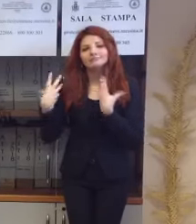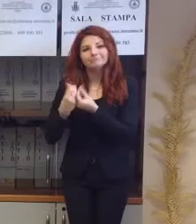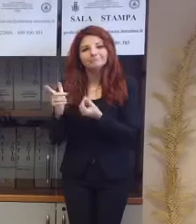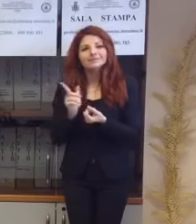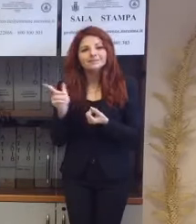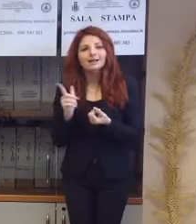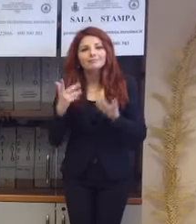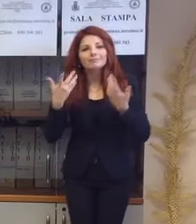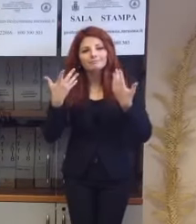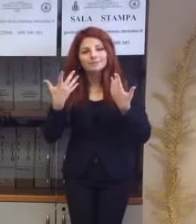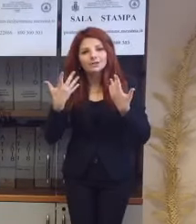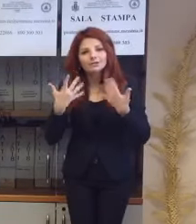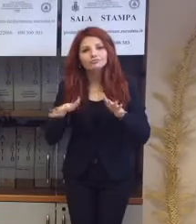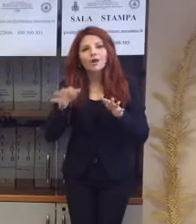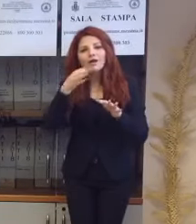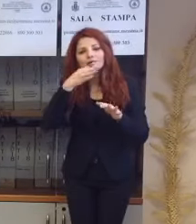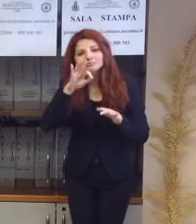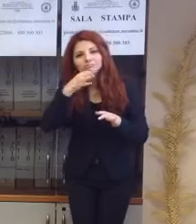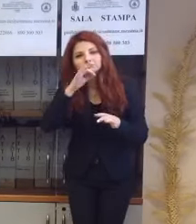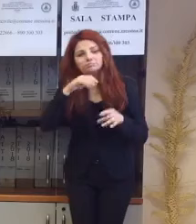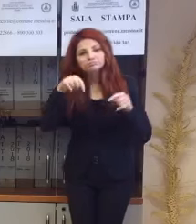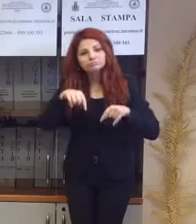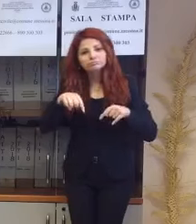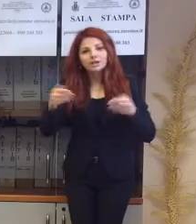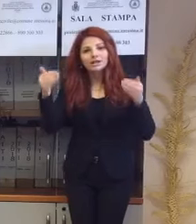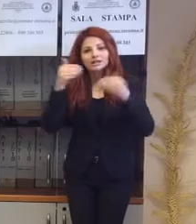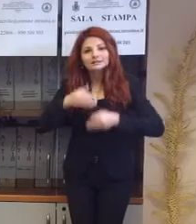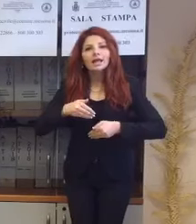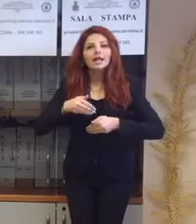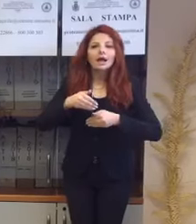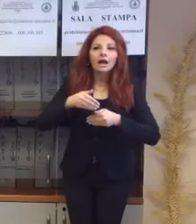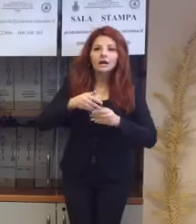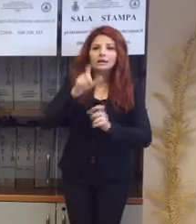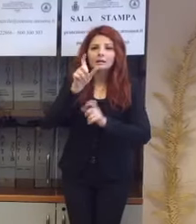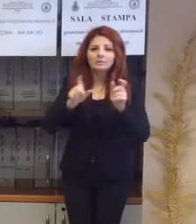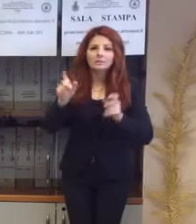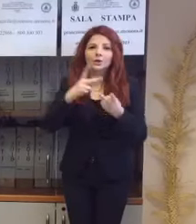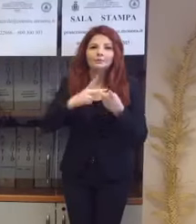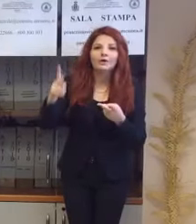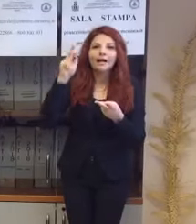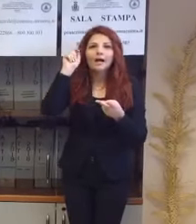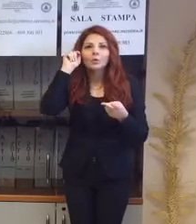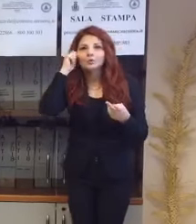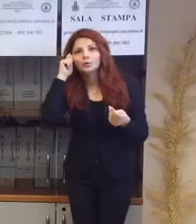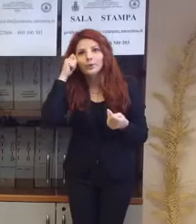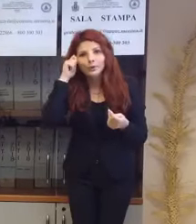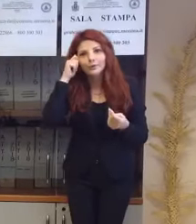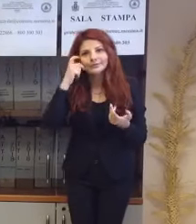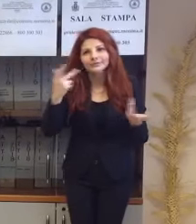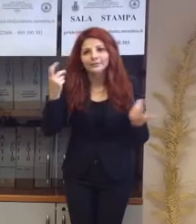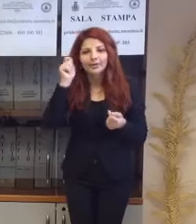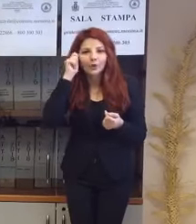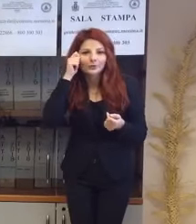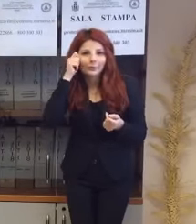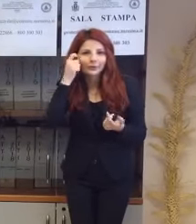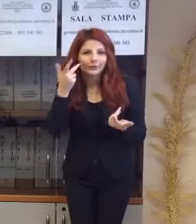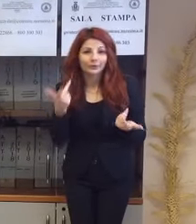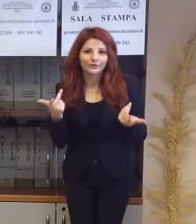situazione dei tentativi di truffa, io li chiamo così perché è inutile che ci gira attorno,